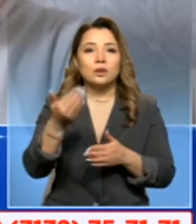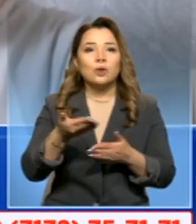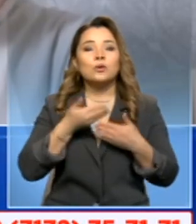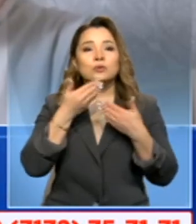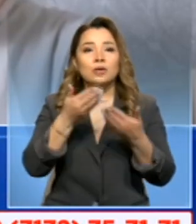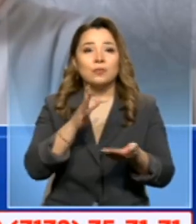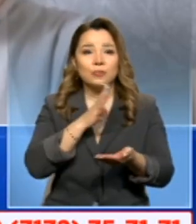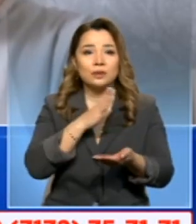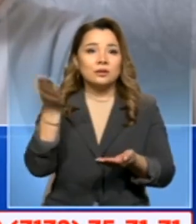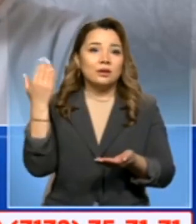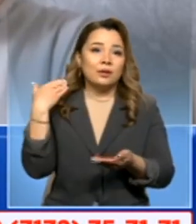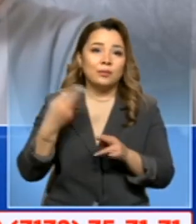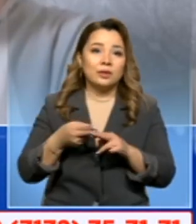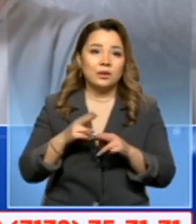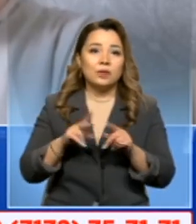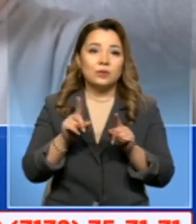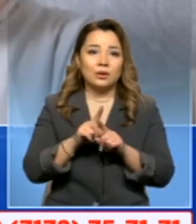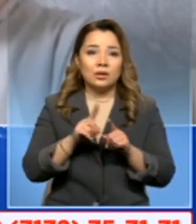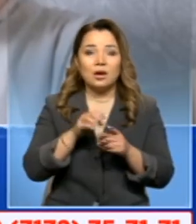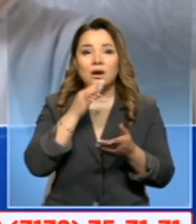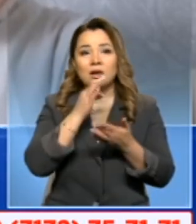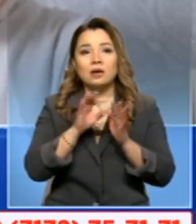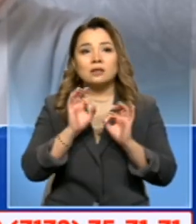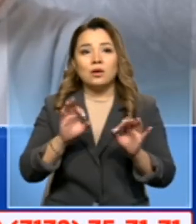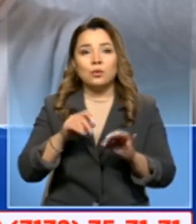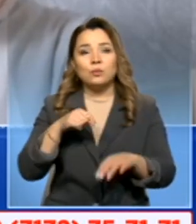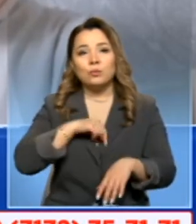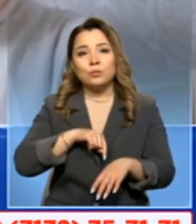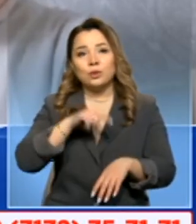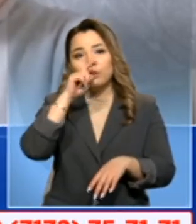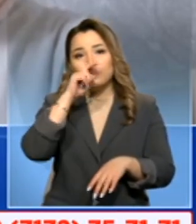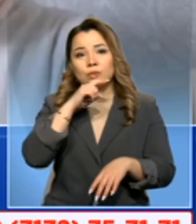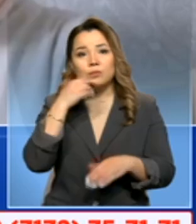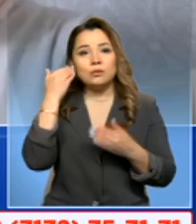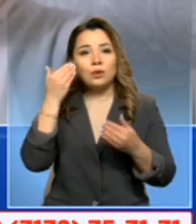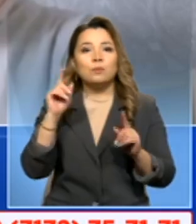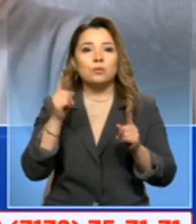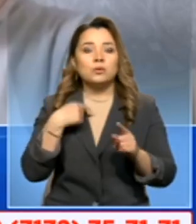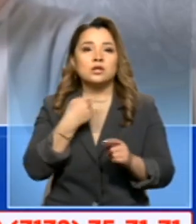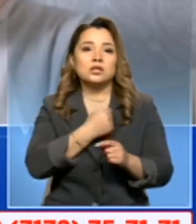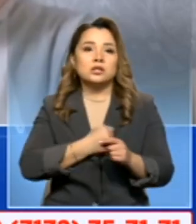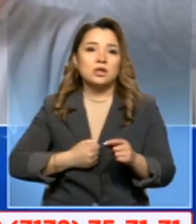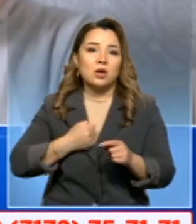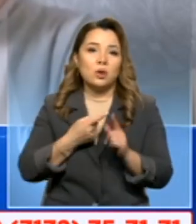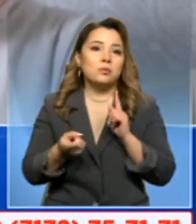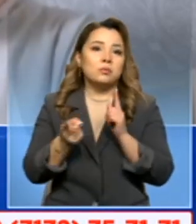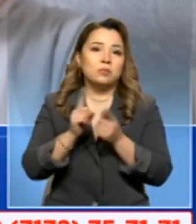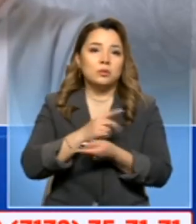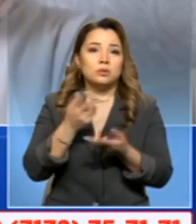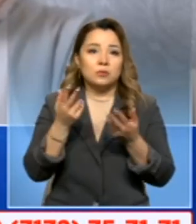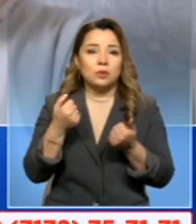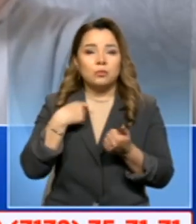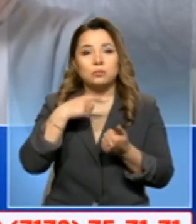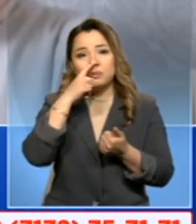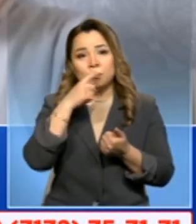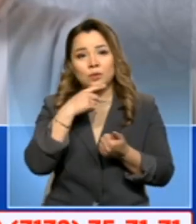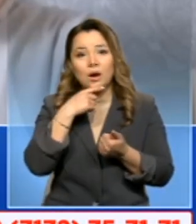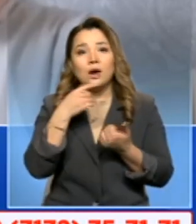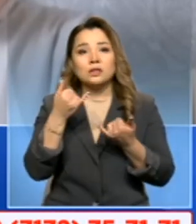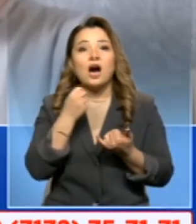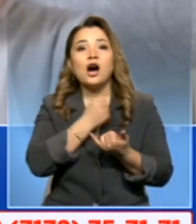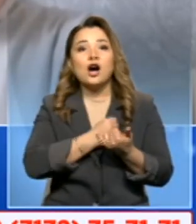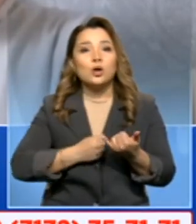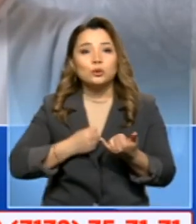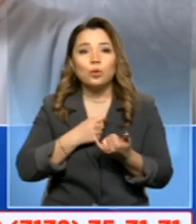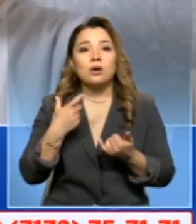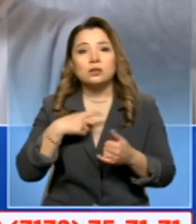деген сөздерді айтқанда мен өзімді түсіне алмай жүрдім. Неге мен шынымен сондай болып кеткенмін ба деп бір күні